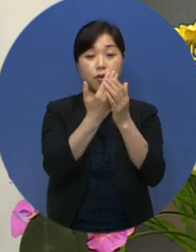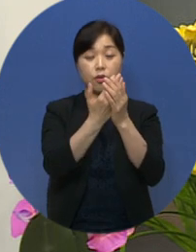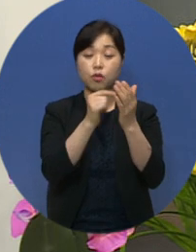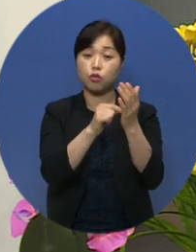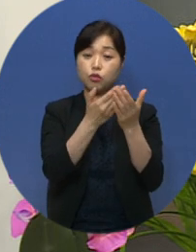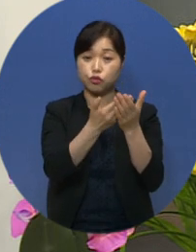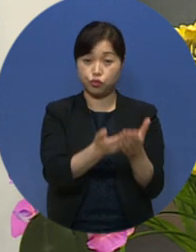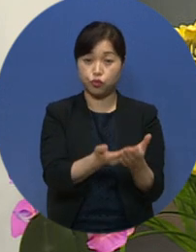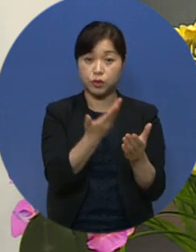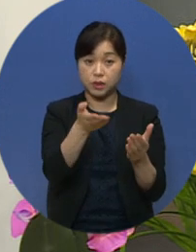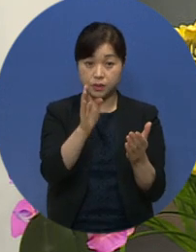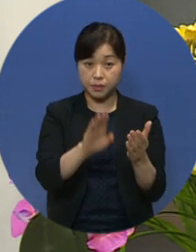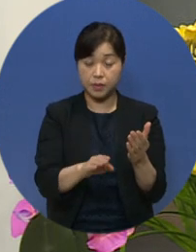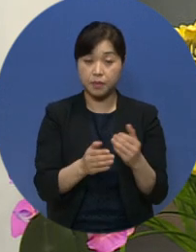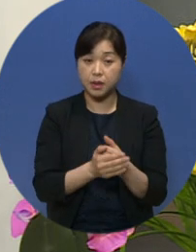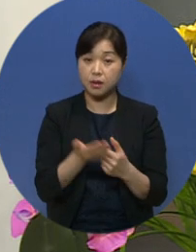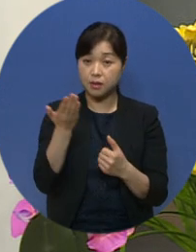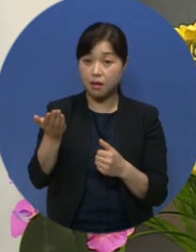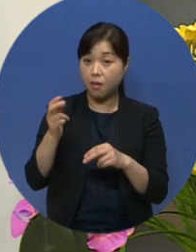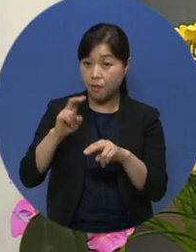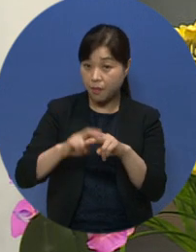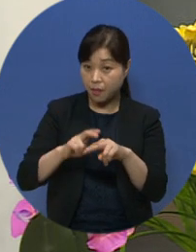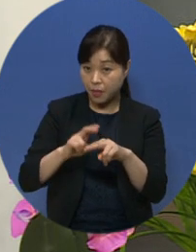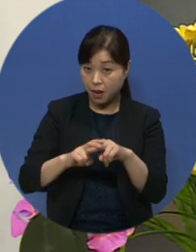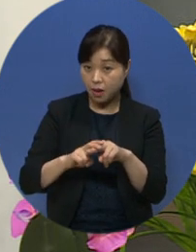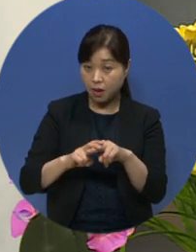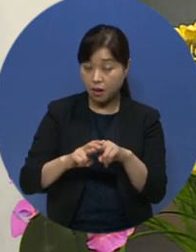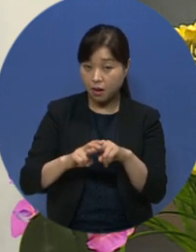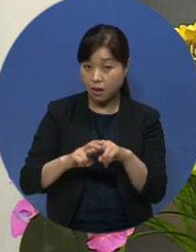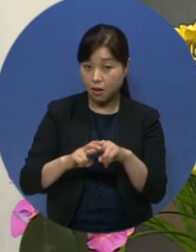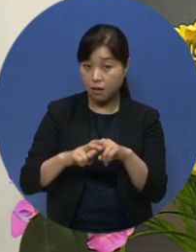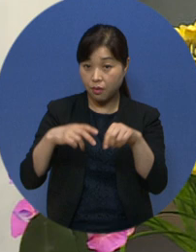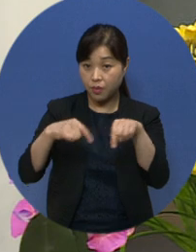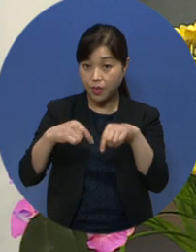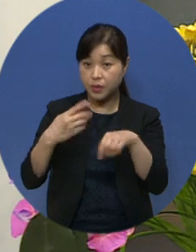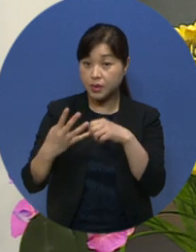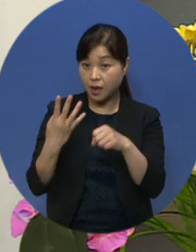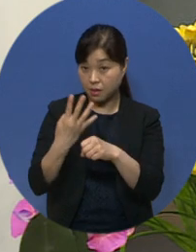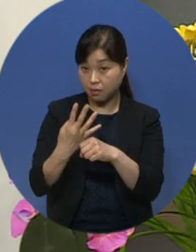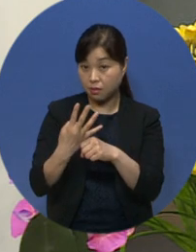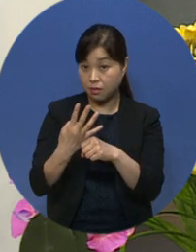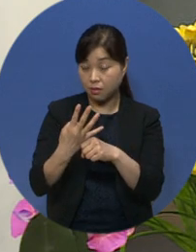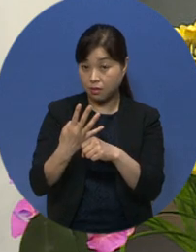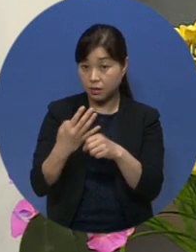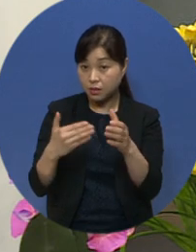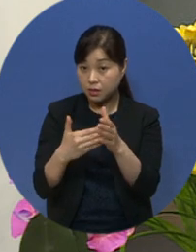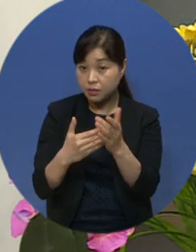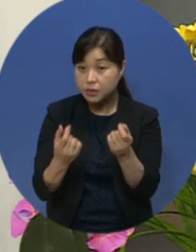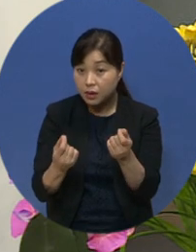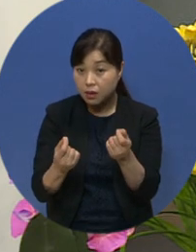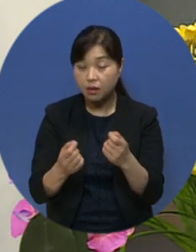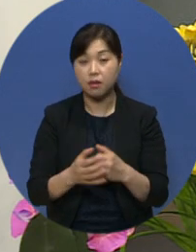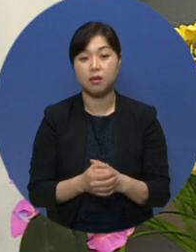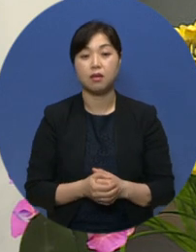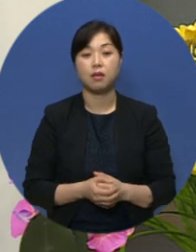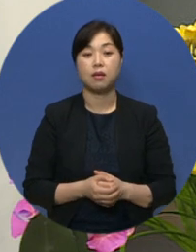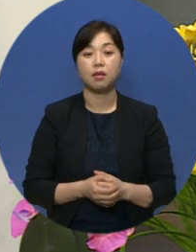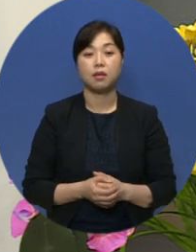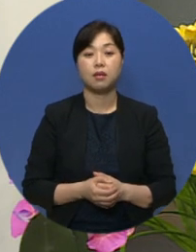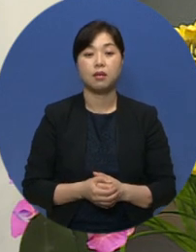중요하지만 은 본인의 신분도 4 임기가 4년으로 알고 있는 데는 채 유우